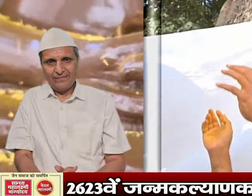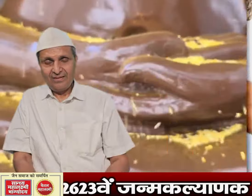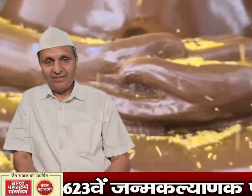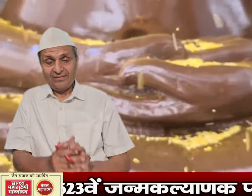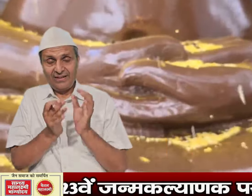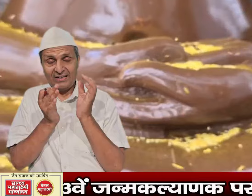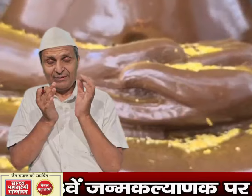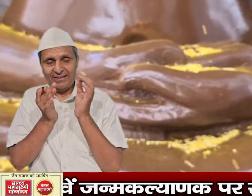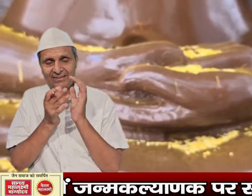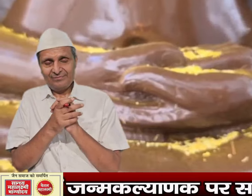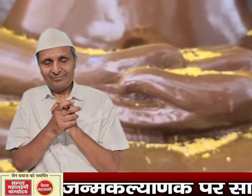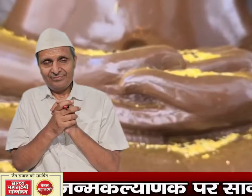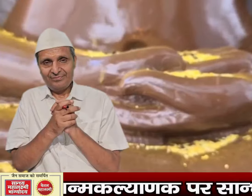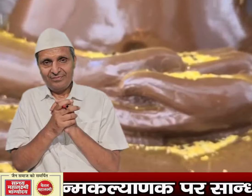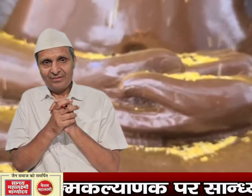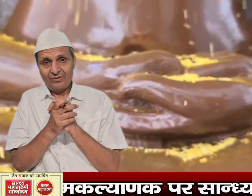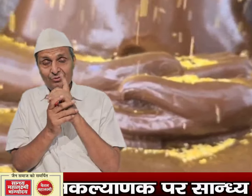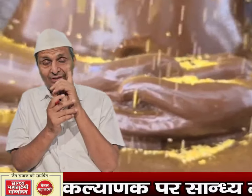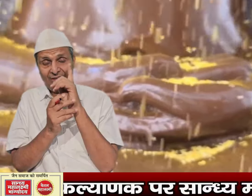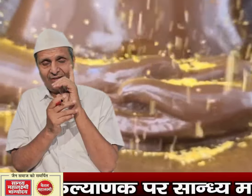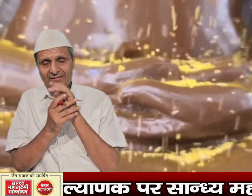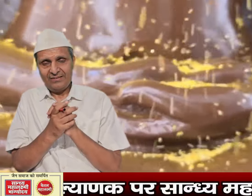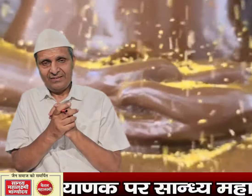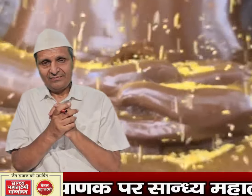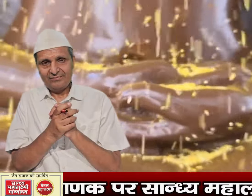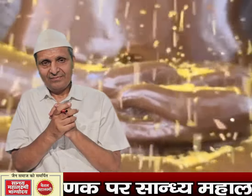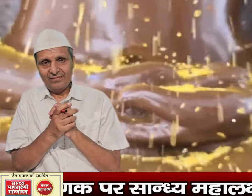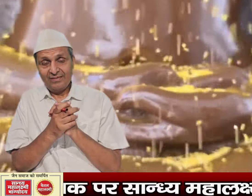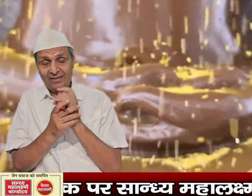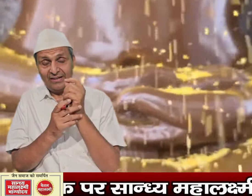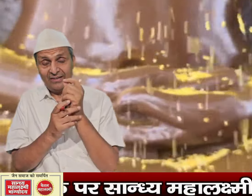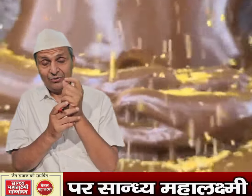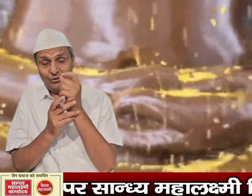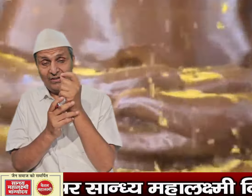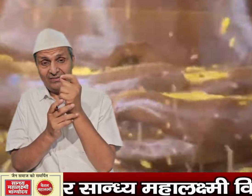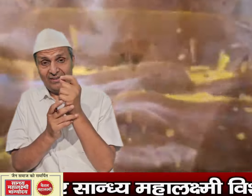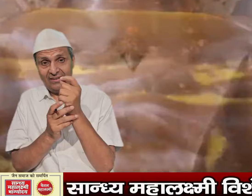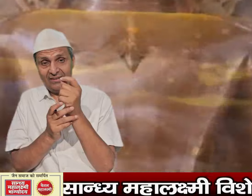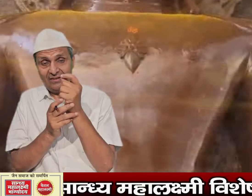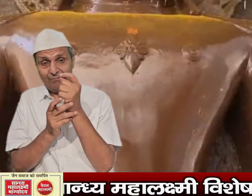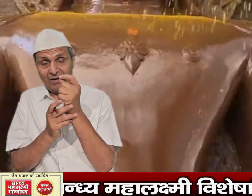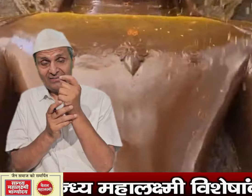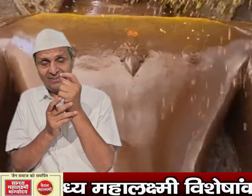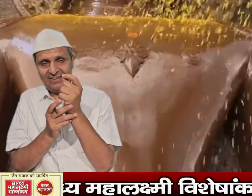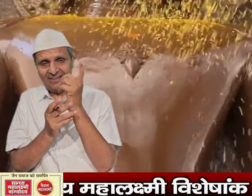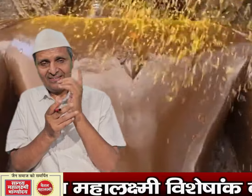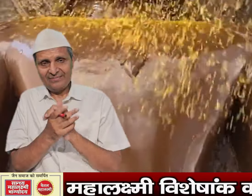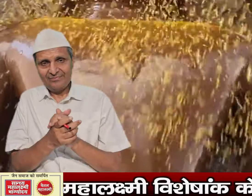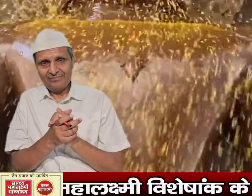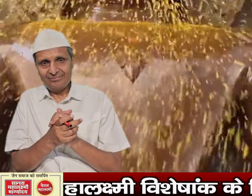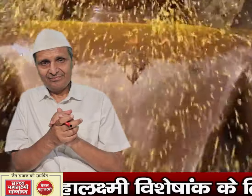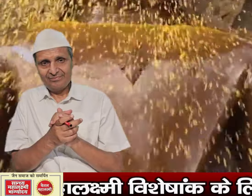बात दिन आज भी याद है उस दिन शिवरात्रि थी तारीख 2021 की मार्च की